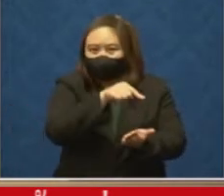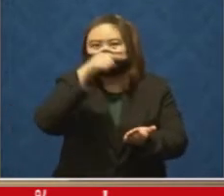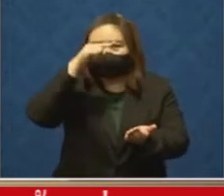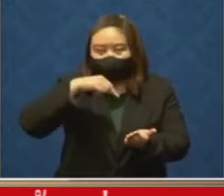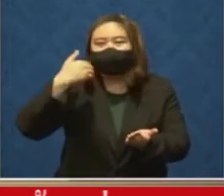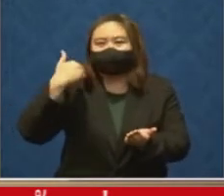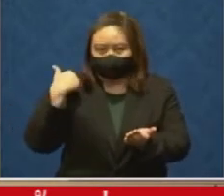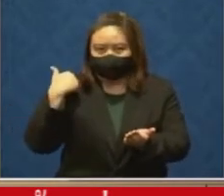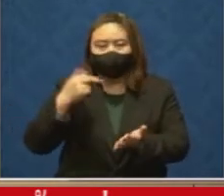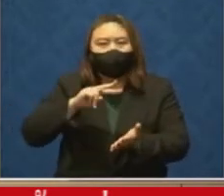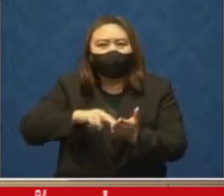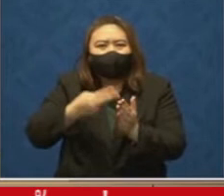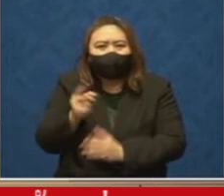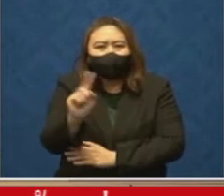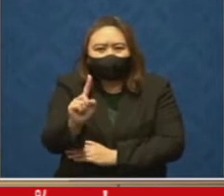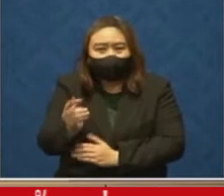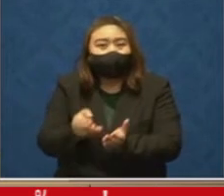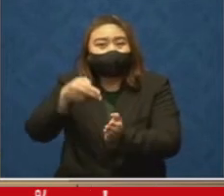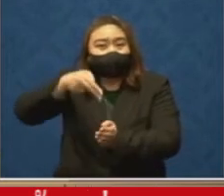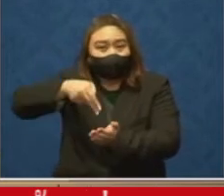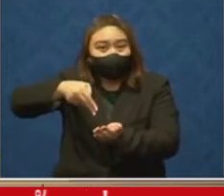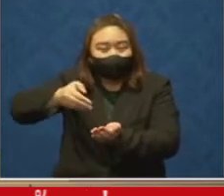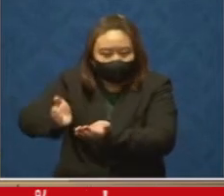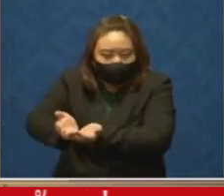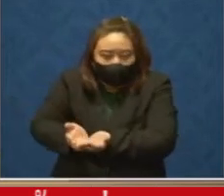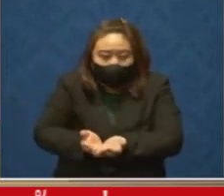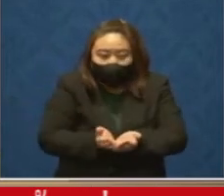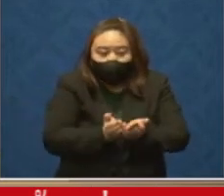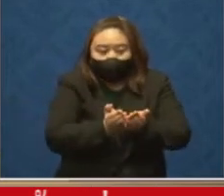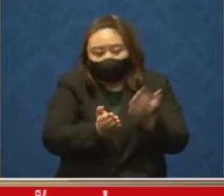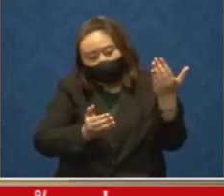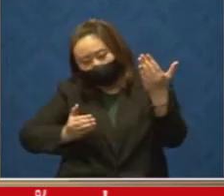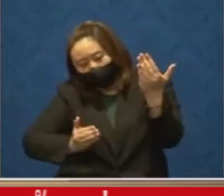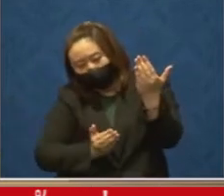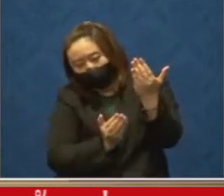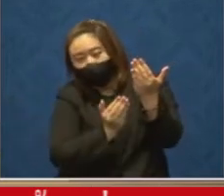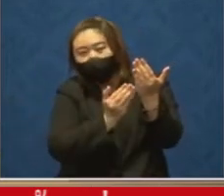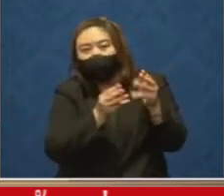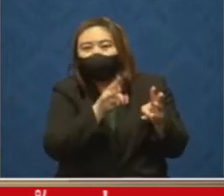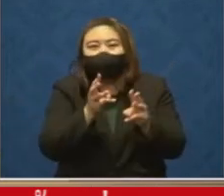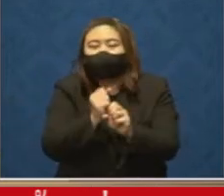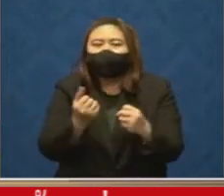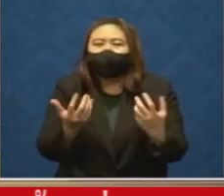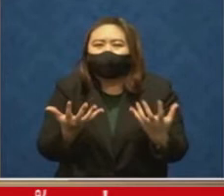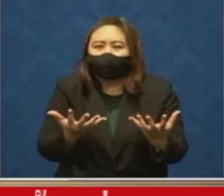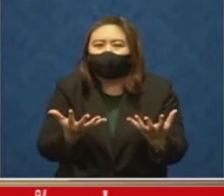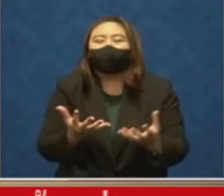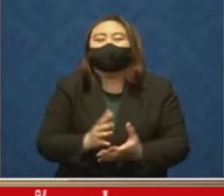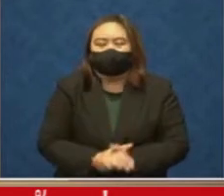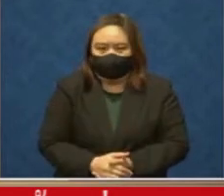านของเห็นว